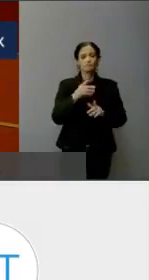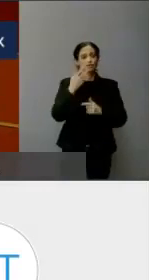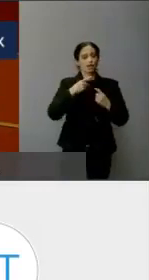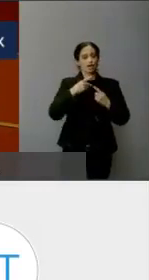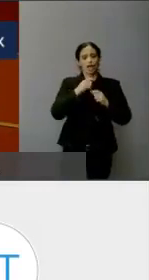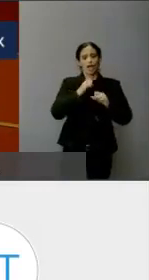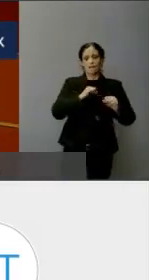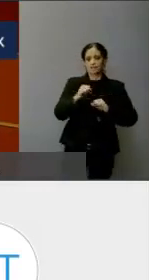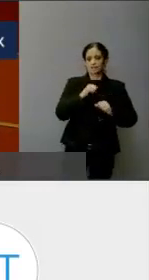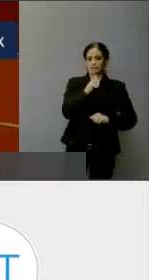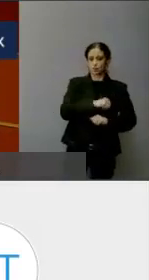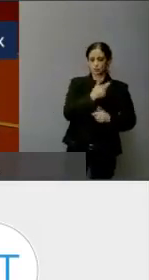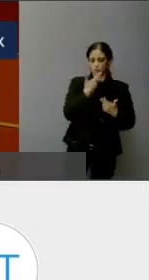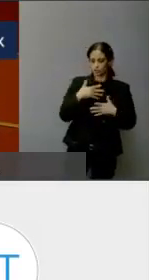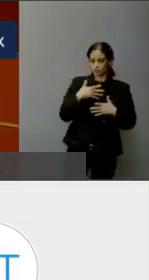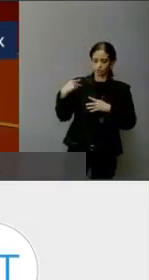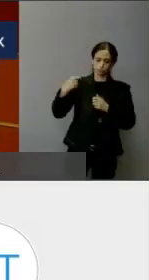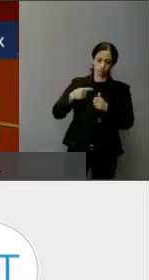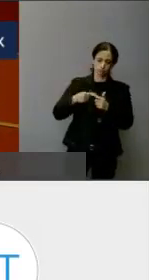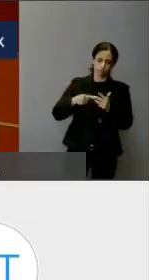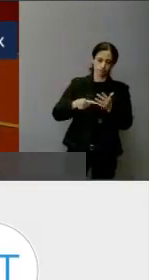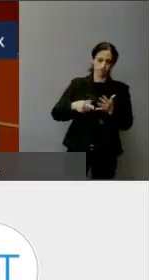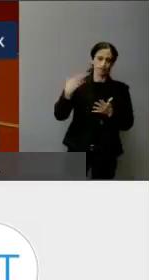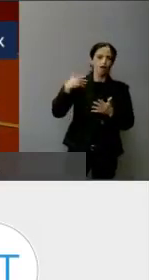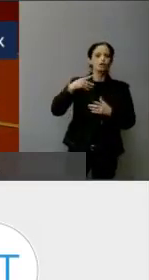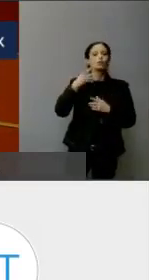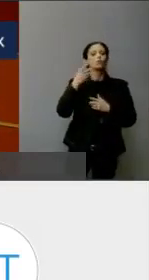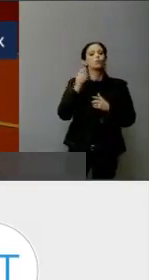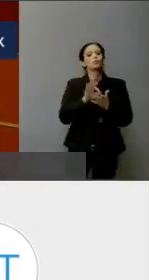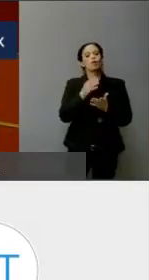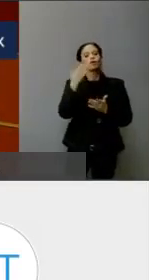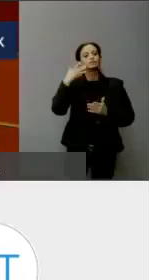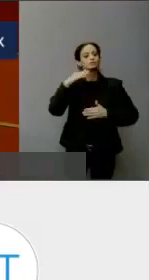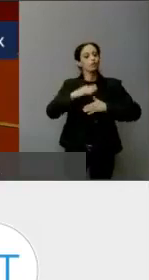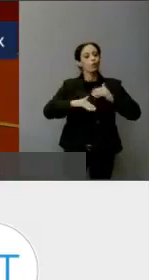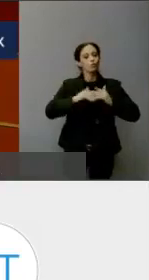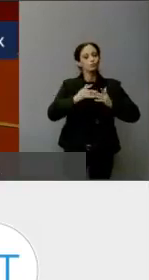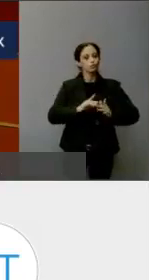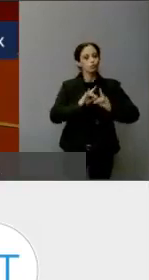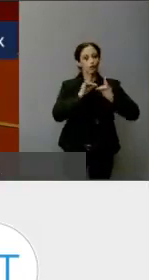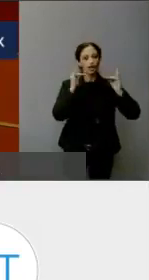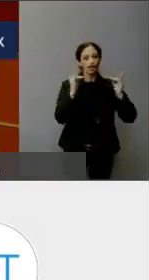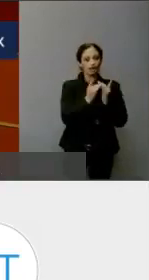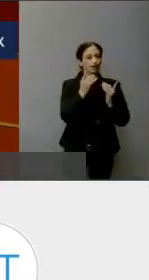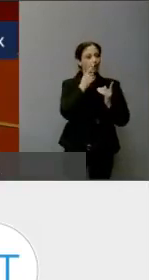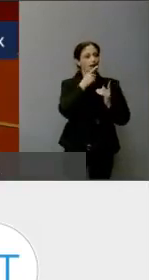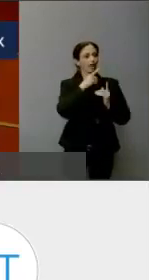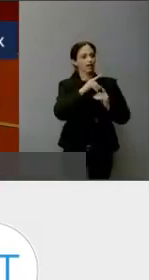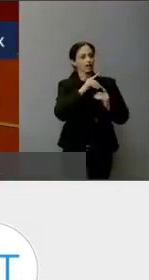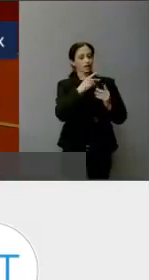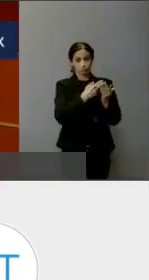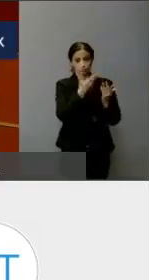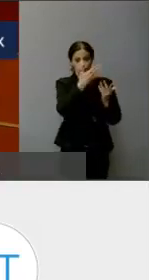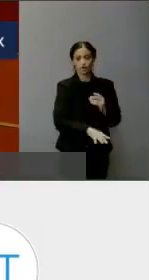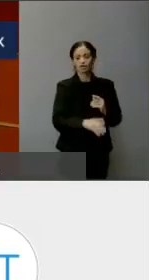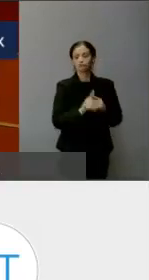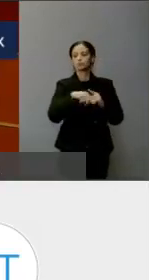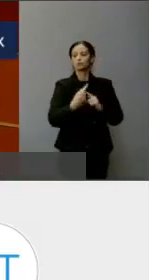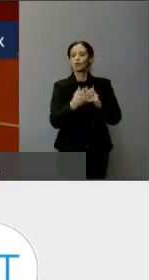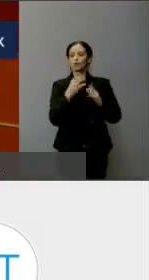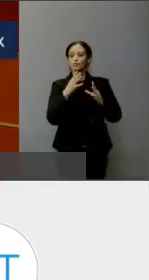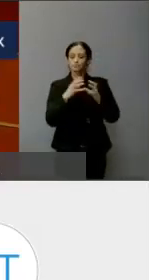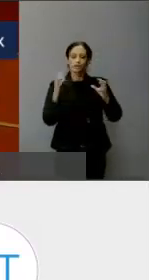vostra quando faceva il costruttore edile ci ho provato quando la sua impresa di costruzioni a fallita ci ho provato